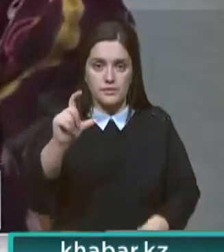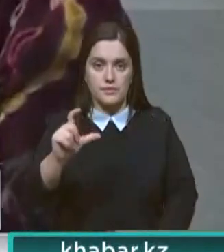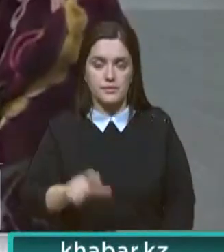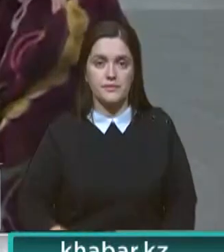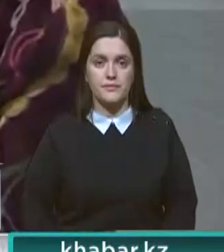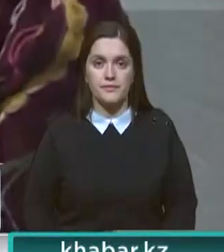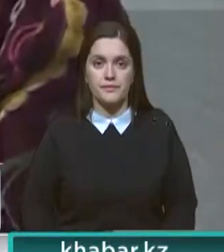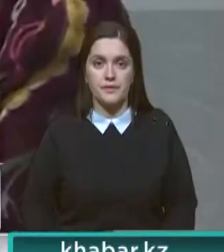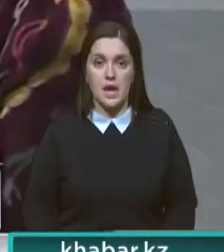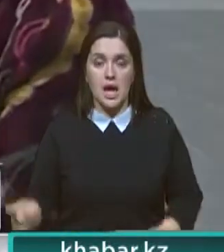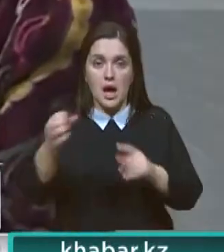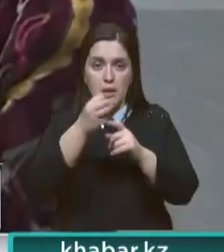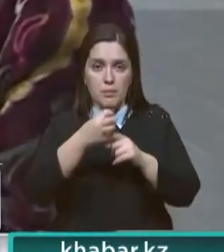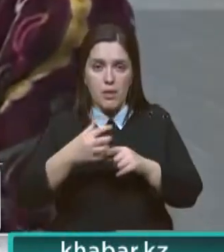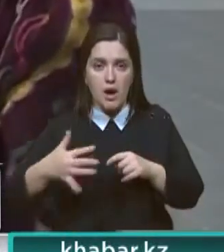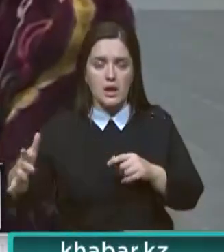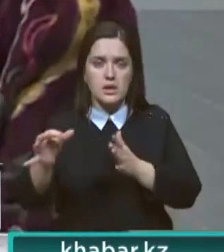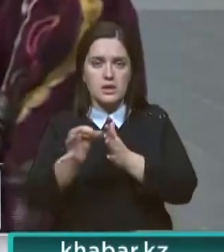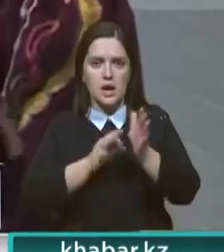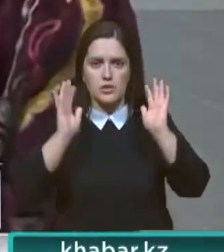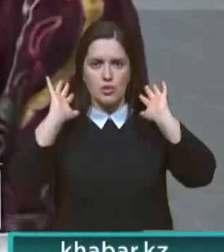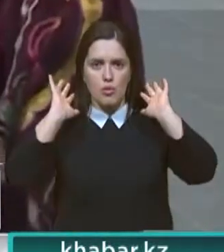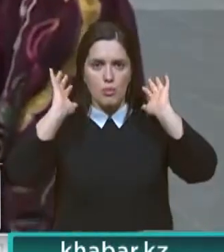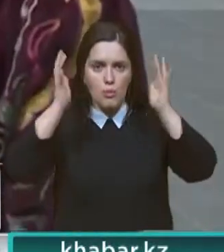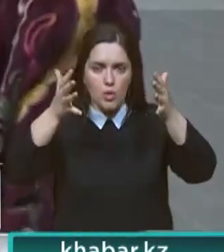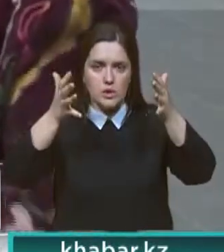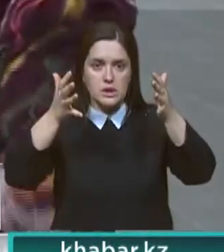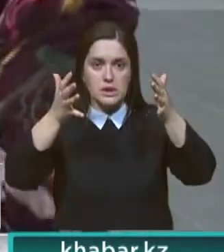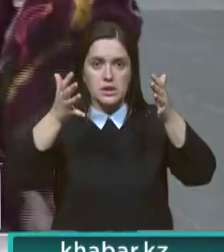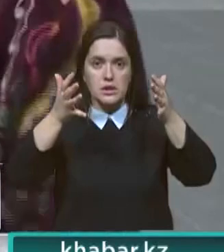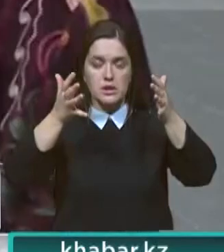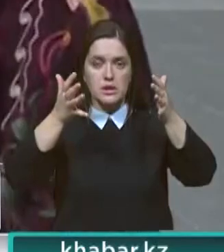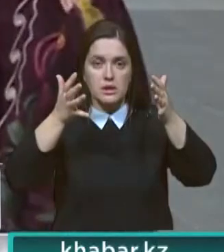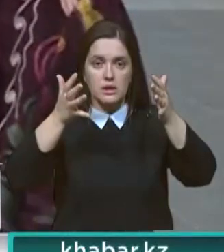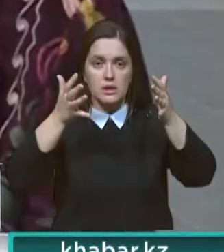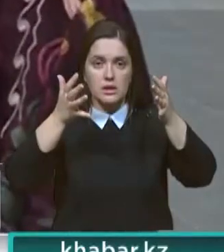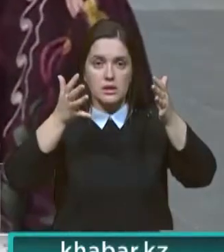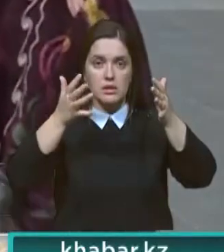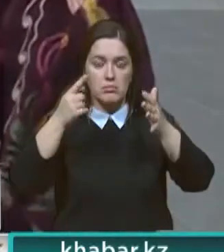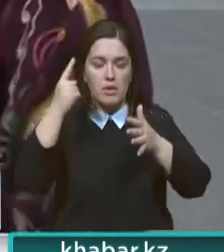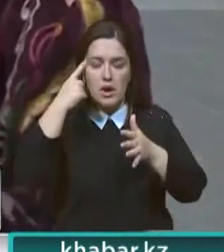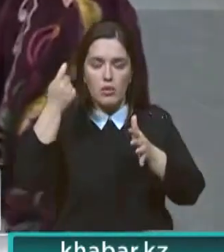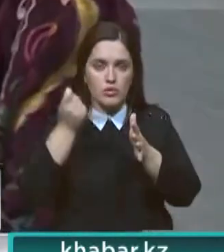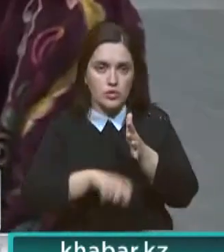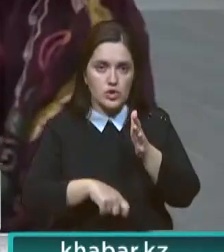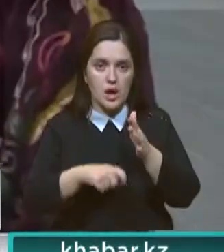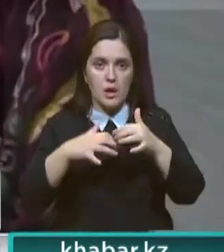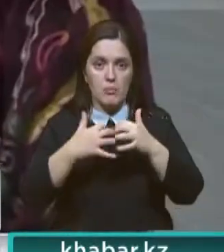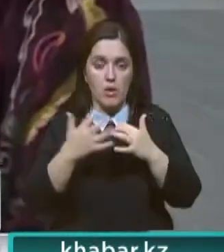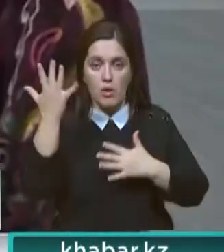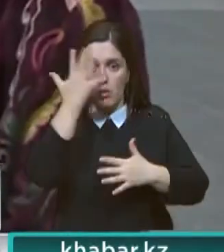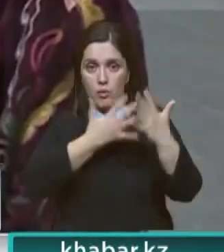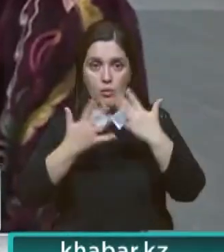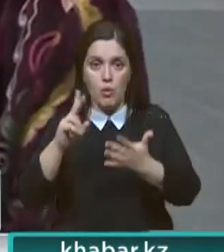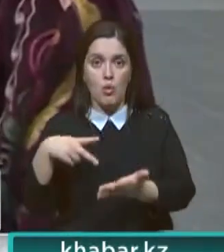никотином сразу поступает в мозг, и он получает огромную дозу никотина, которая просто выключает его мозг, и такие дети падают в